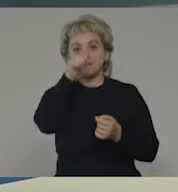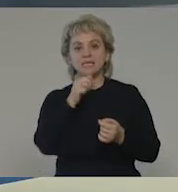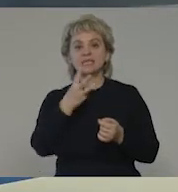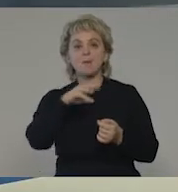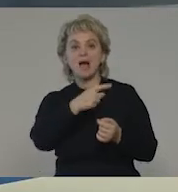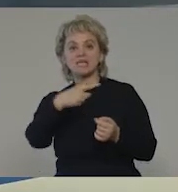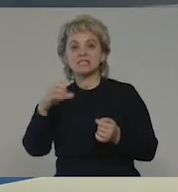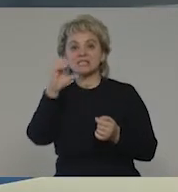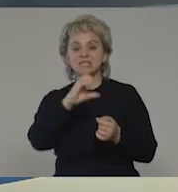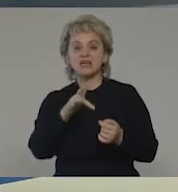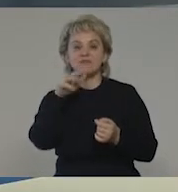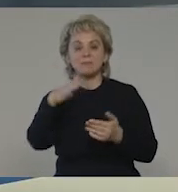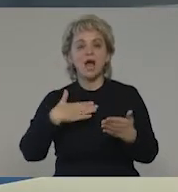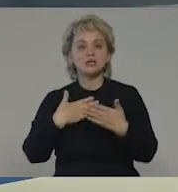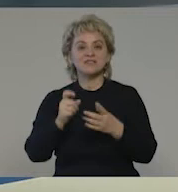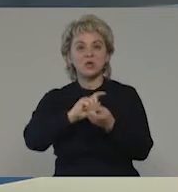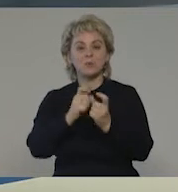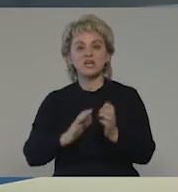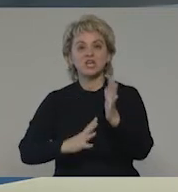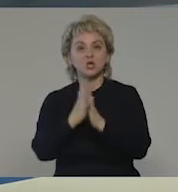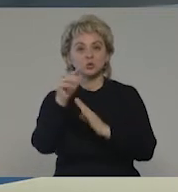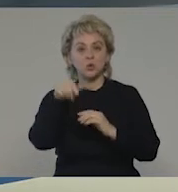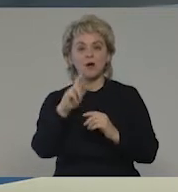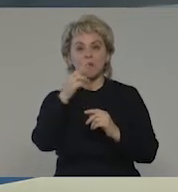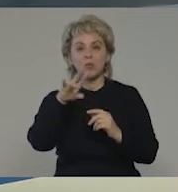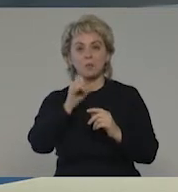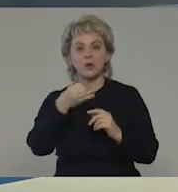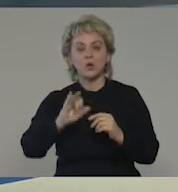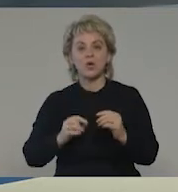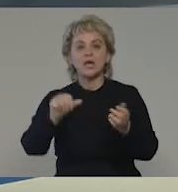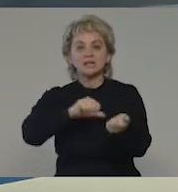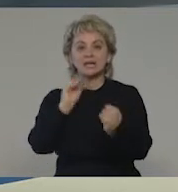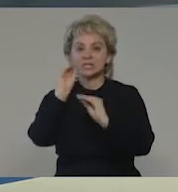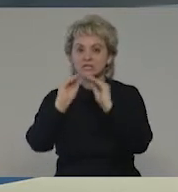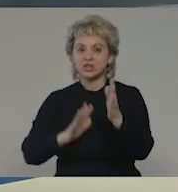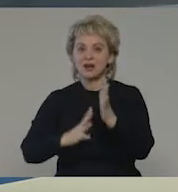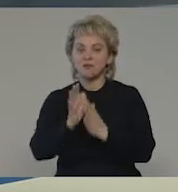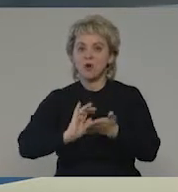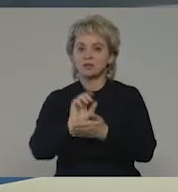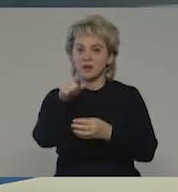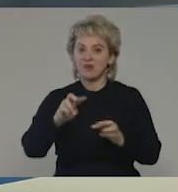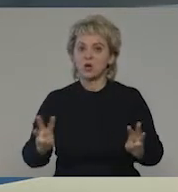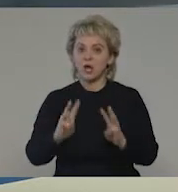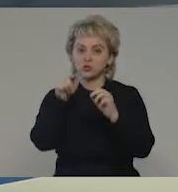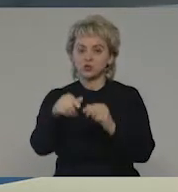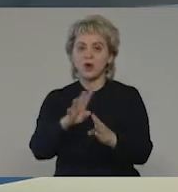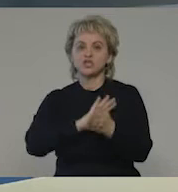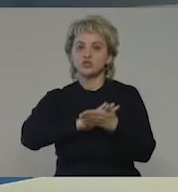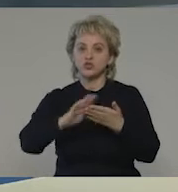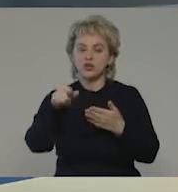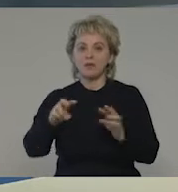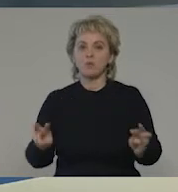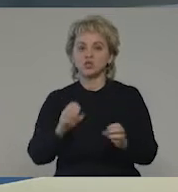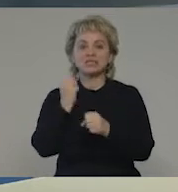Месяцы с мая по сентябрь – время активной борьбы с дикорастущей коноплей. Наркосодержащую траву отправляют на костер. Очередной